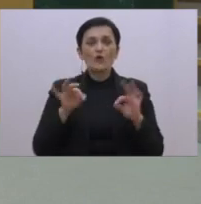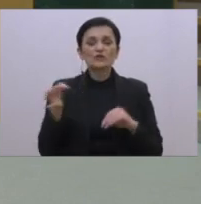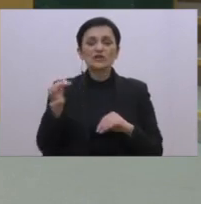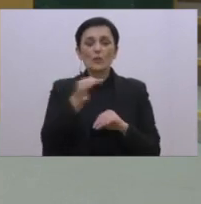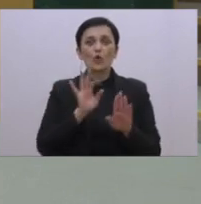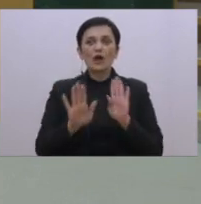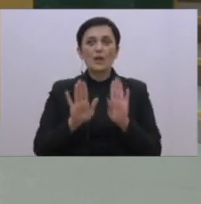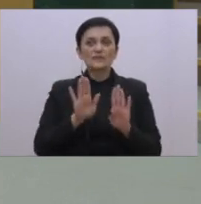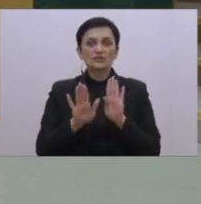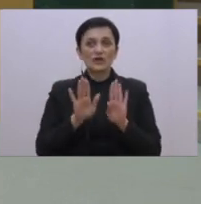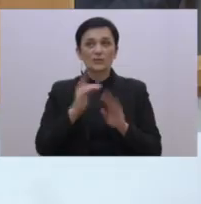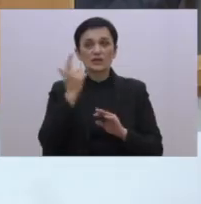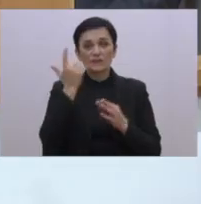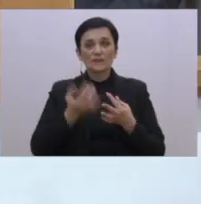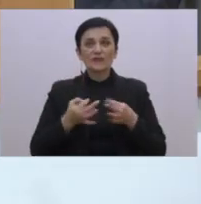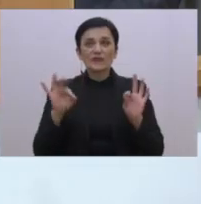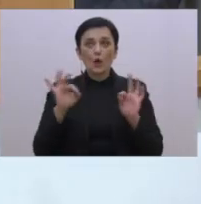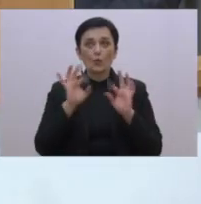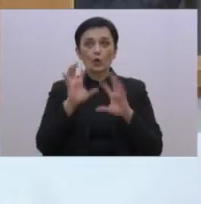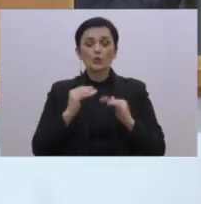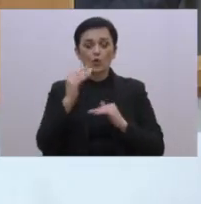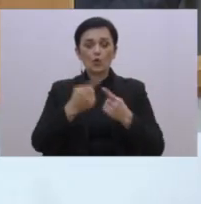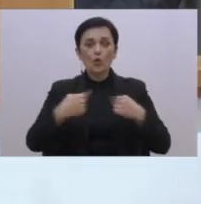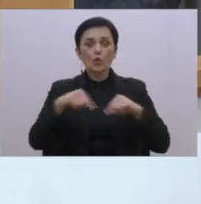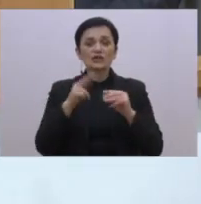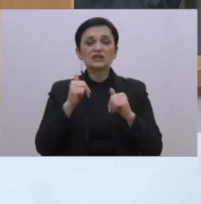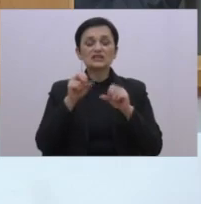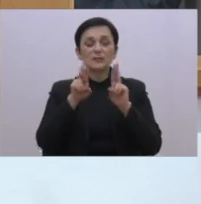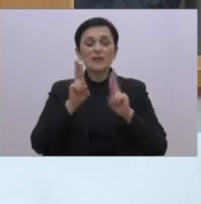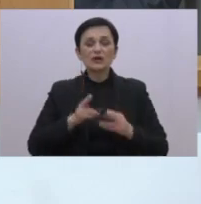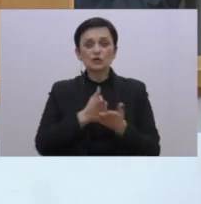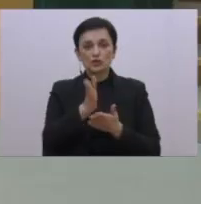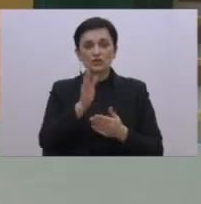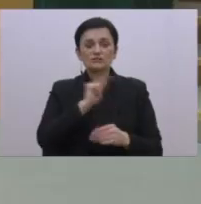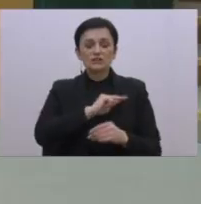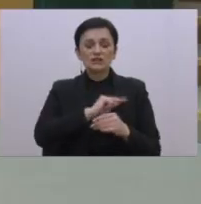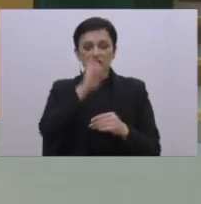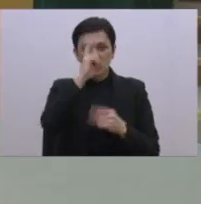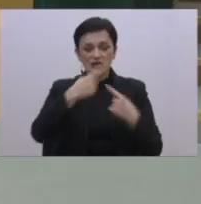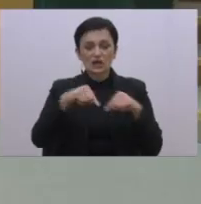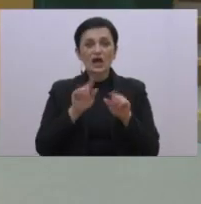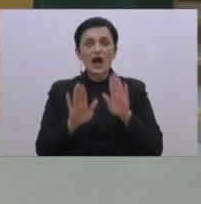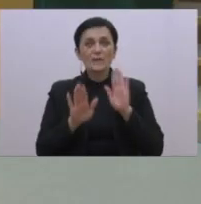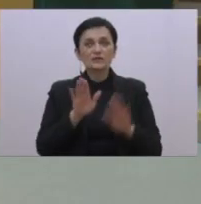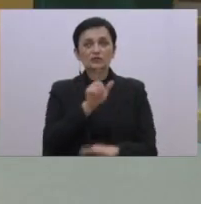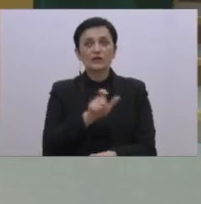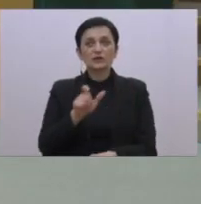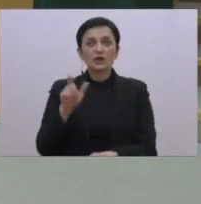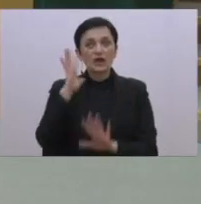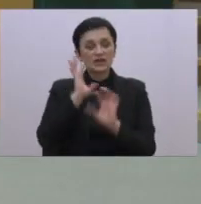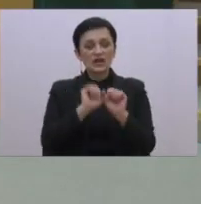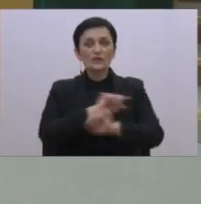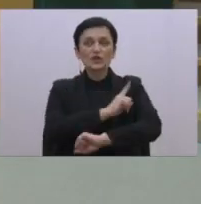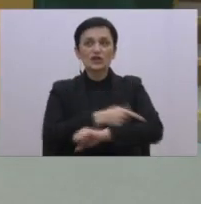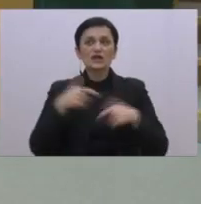ხელმძღვანელებს, დამოუკიდებელი კონსტიტუციური ორგანოების და სპეციალური დანიშნულების სახელმწიფო დაწესებულების ხელმძღვანელებს, თავდაცვის